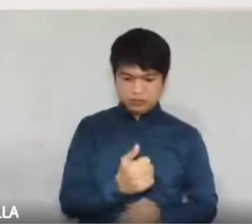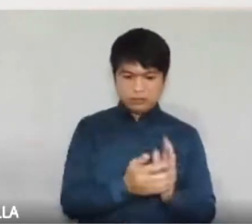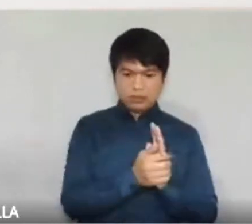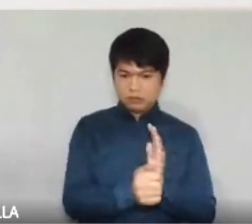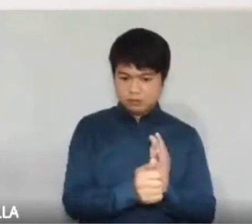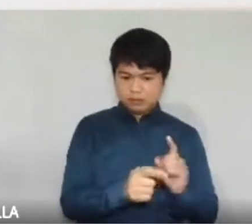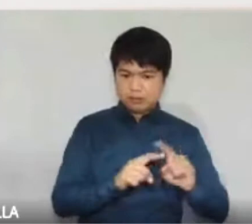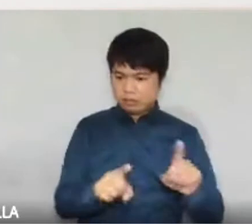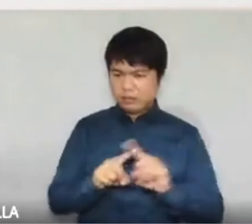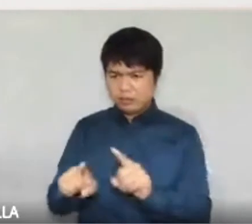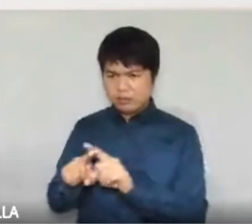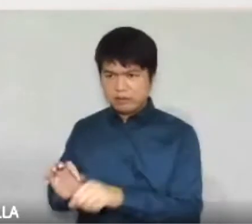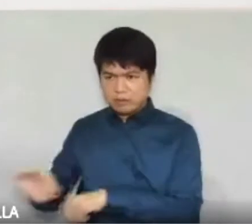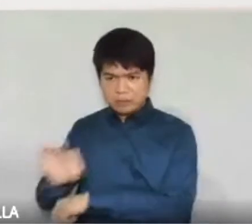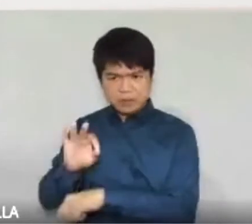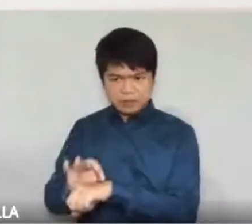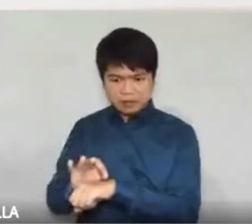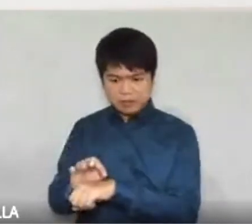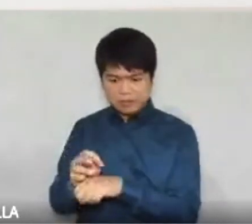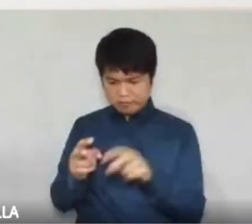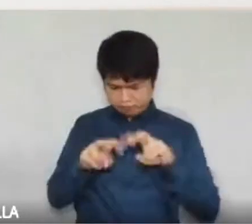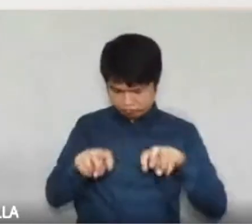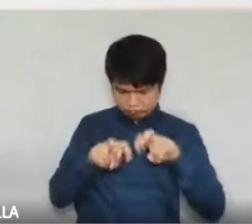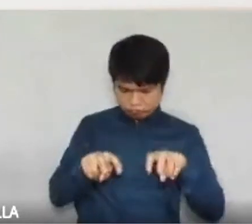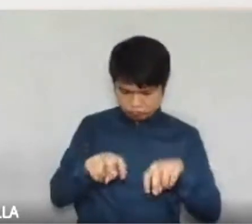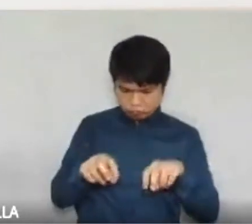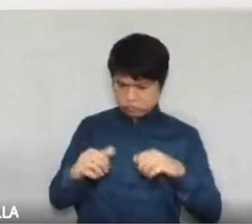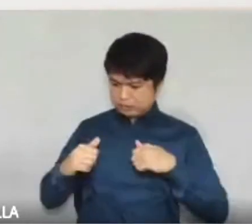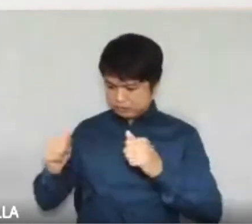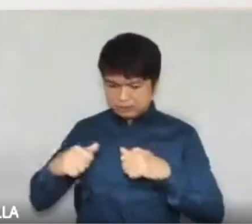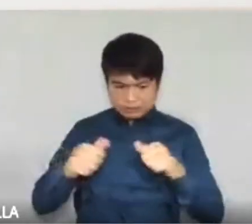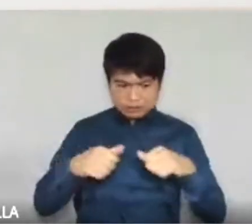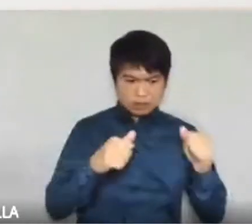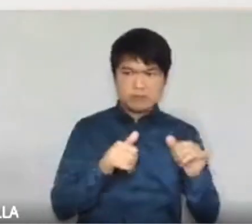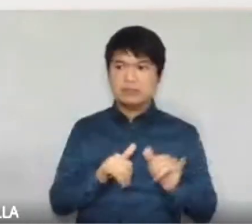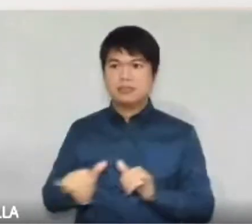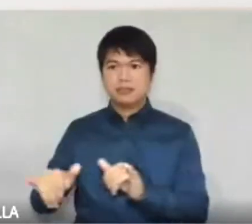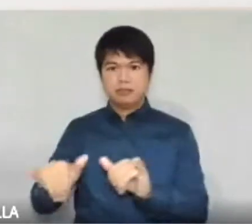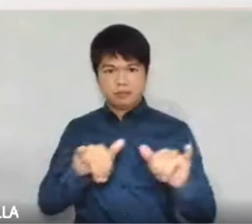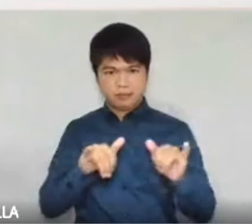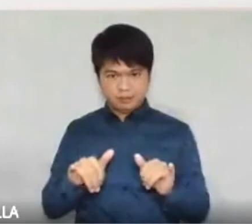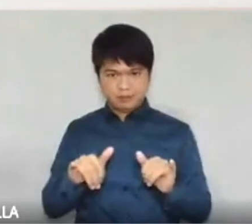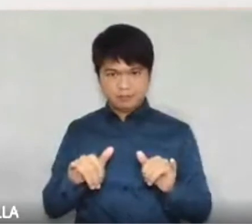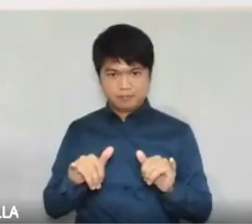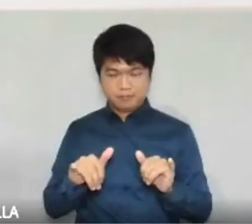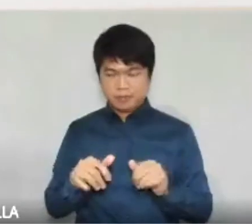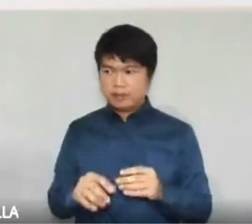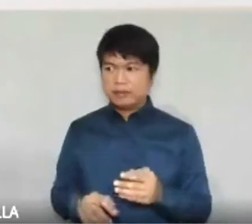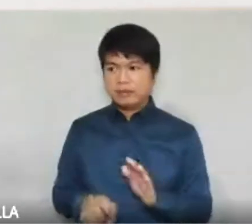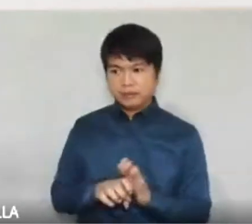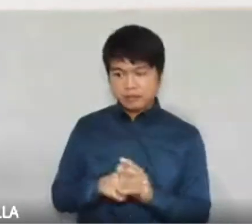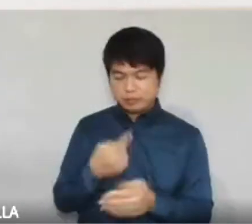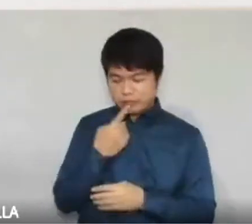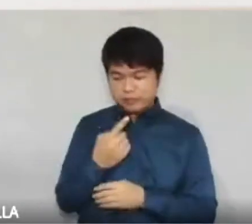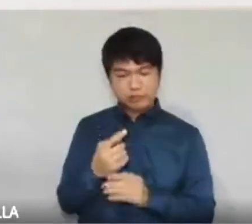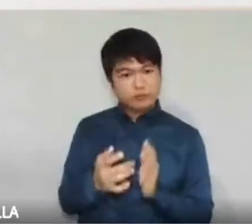ibang fields upang suriin at magkasundo sa mga standards tulad ng nasabi sa technology,